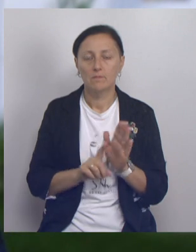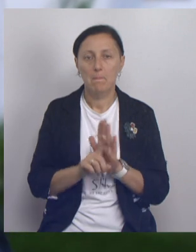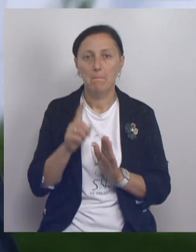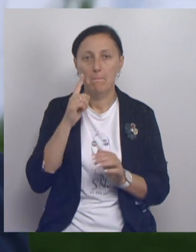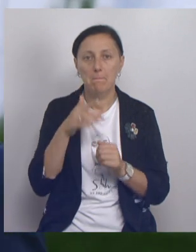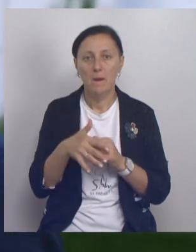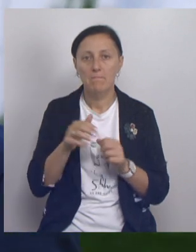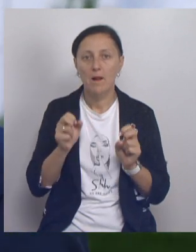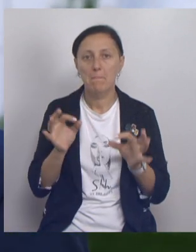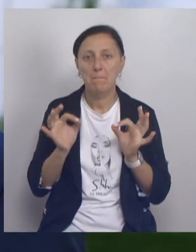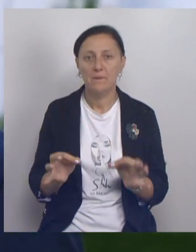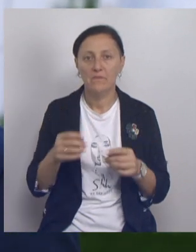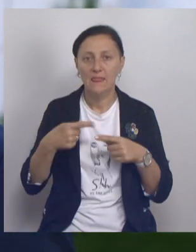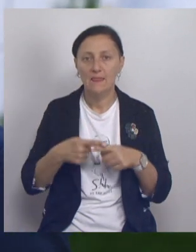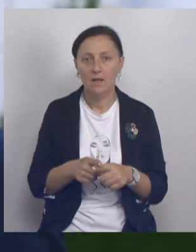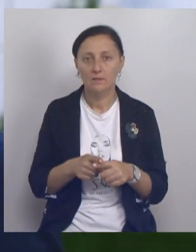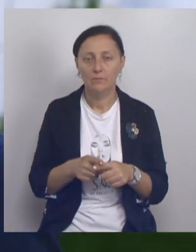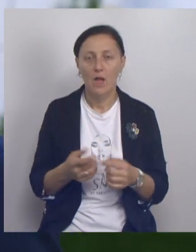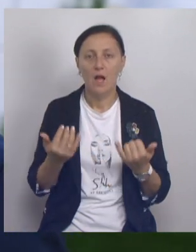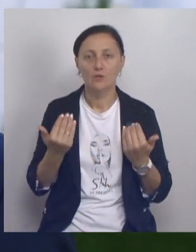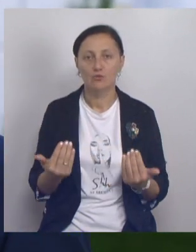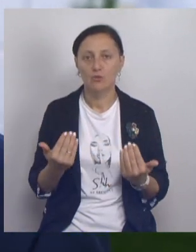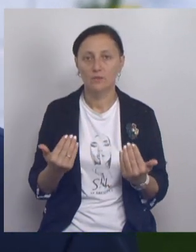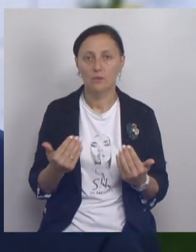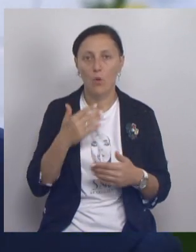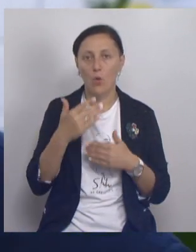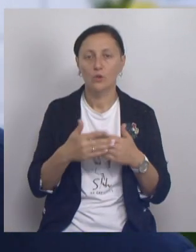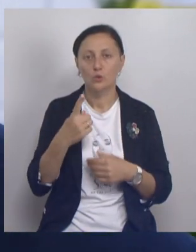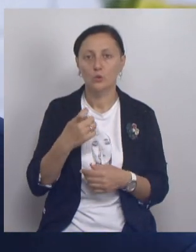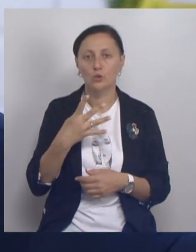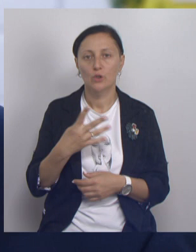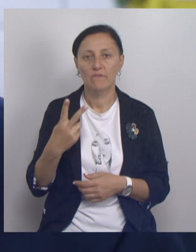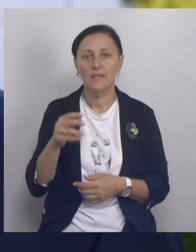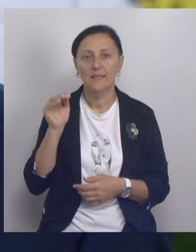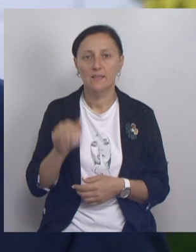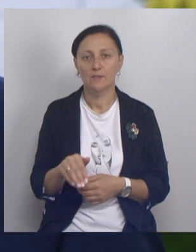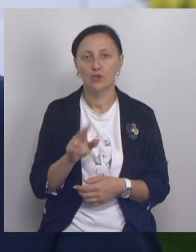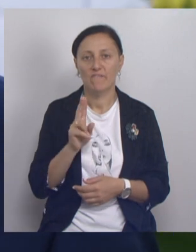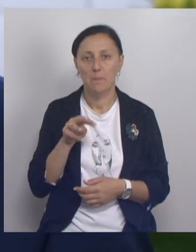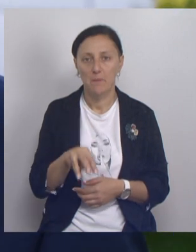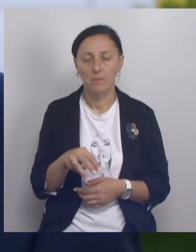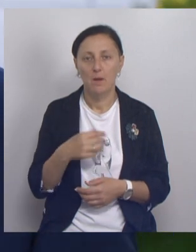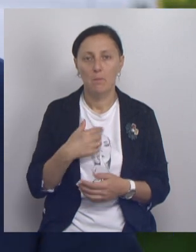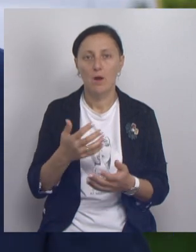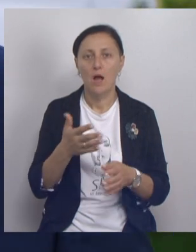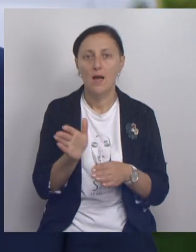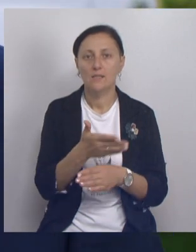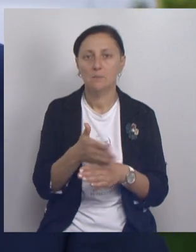понимали технологию. Вот, а сейчас порядка 142 тысяч квадратных метров у нас распределено